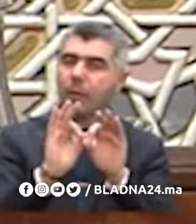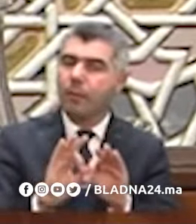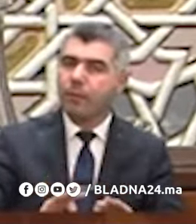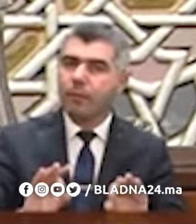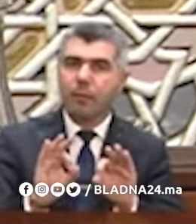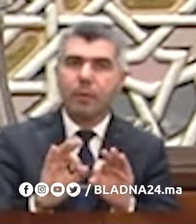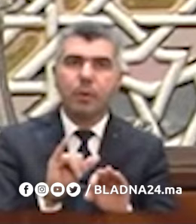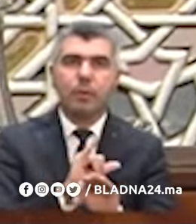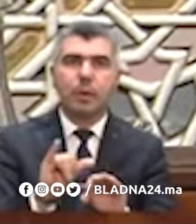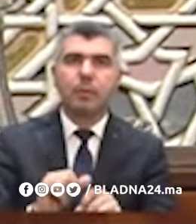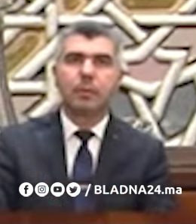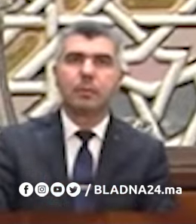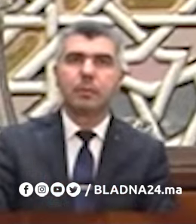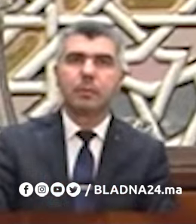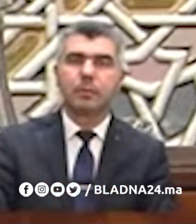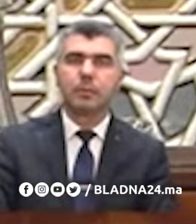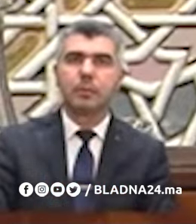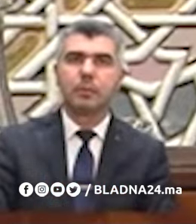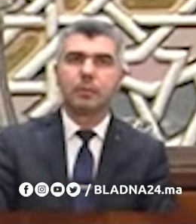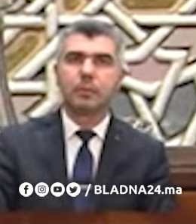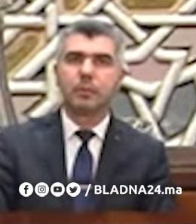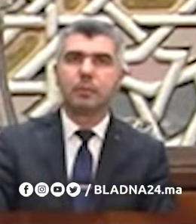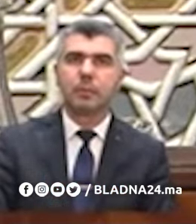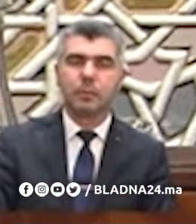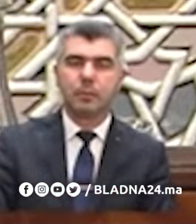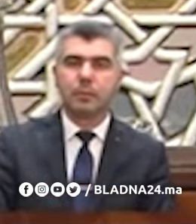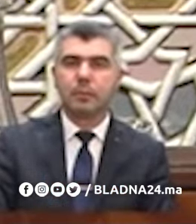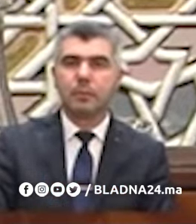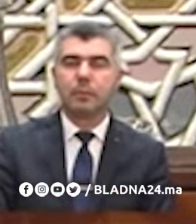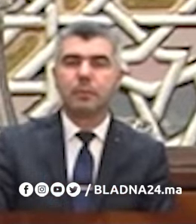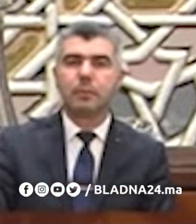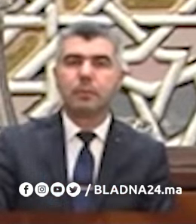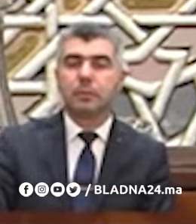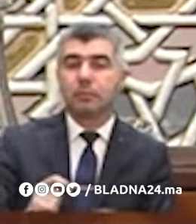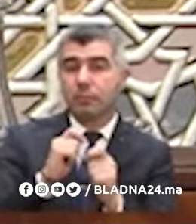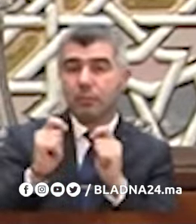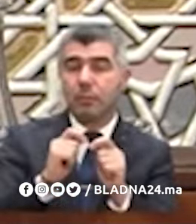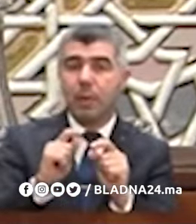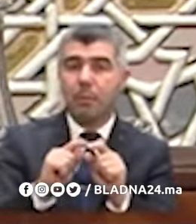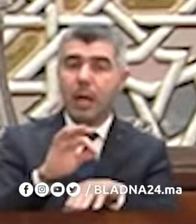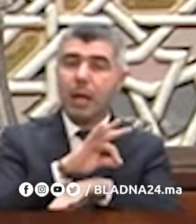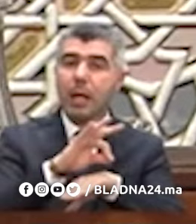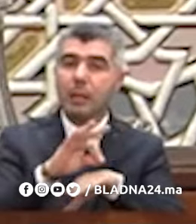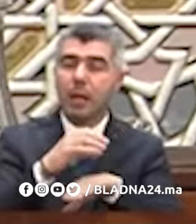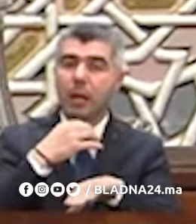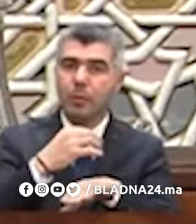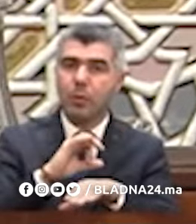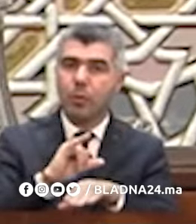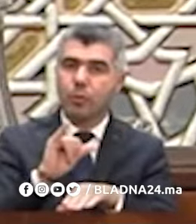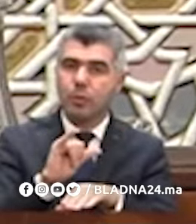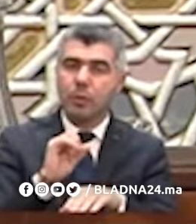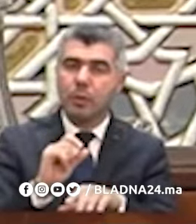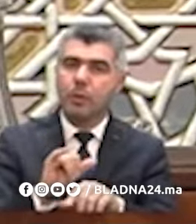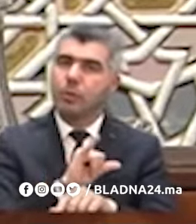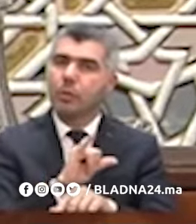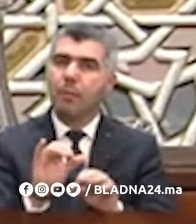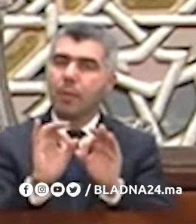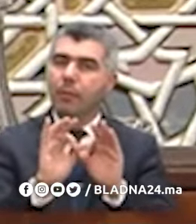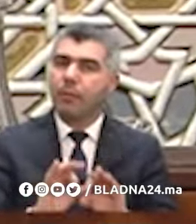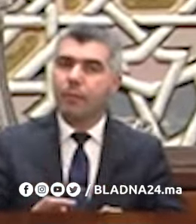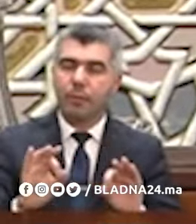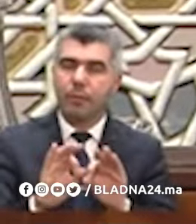دقائق. هذا هو الإشكال. هذا هو الإشكال. فاش تواصلوا معايا الإدارة قالوا لي الأستاذة شفيقة ها شنو اتصلت؟ قلت لهم ما يمكنش